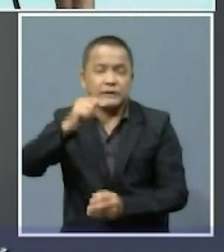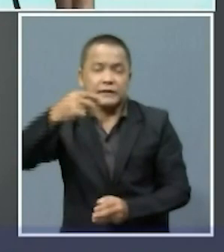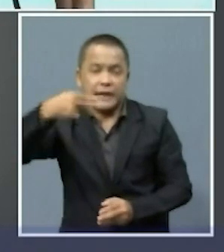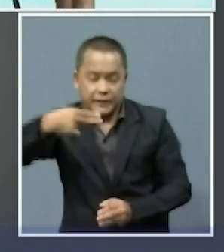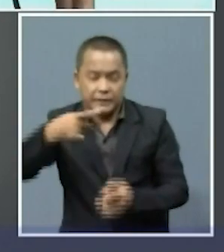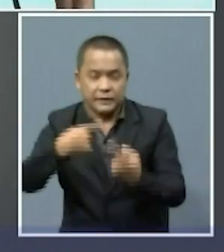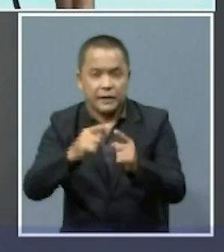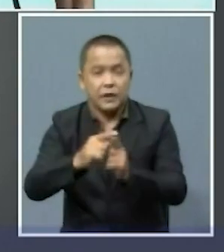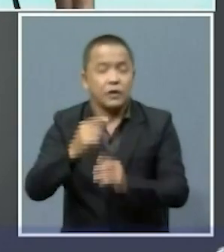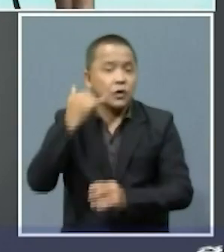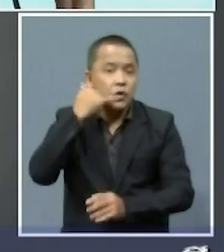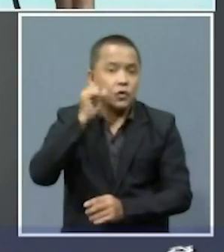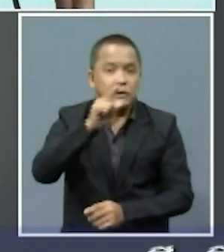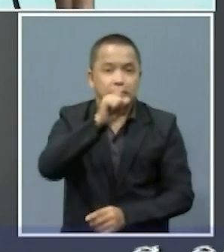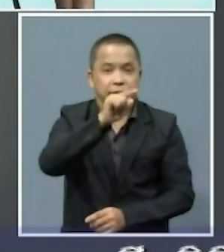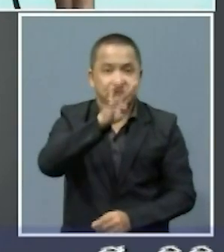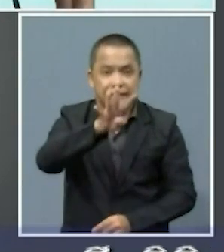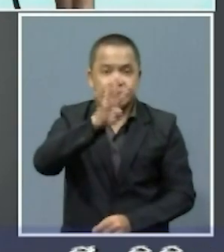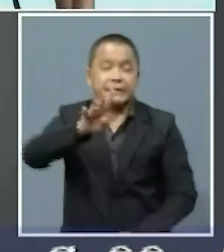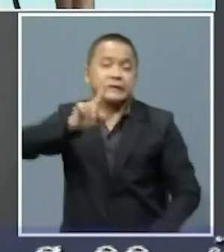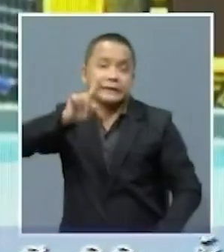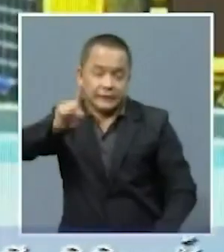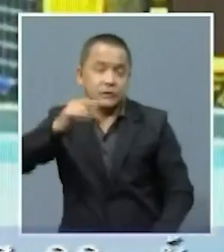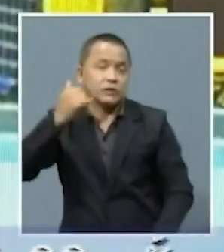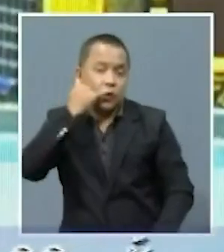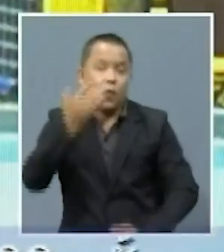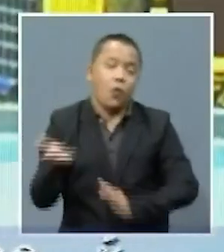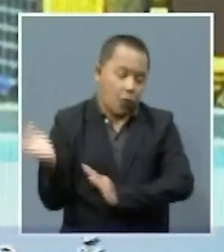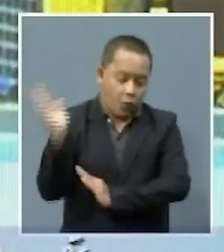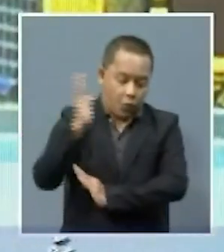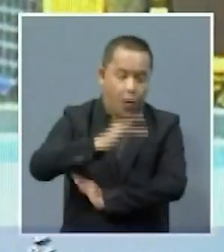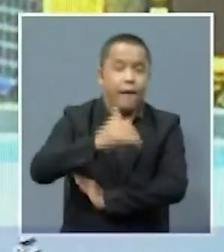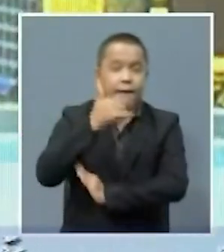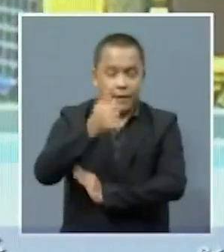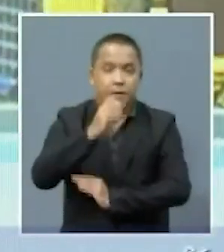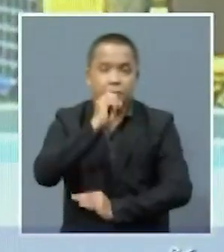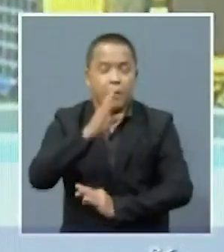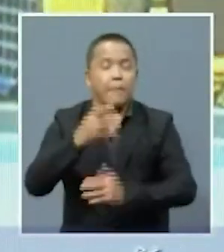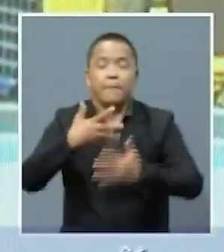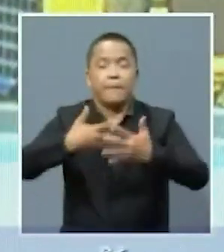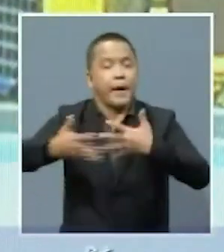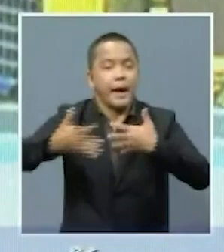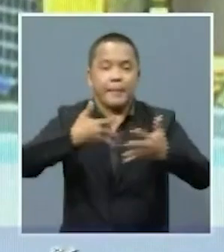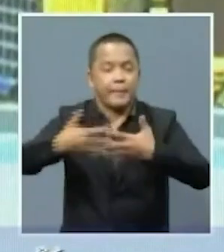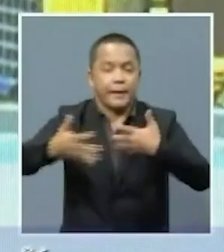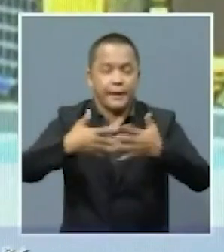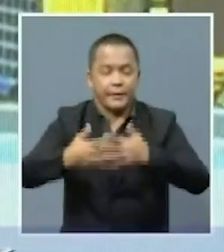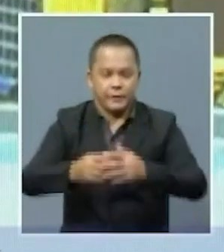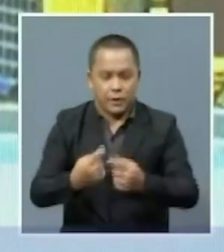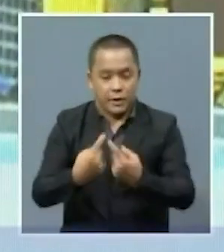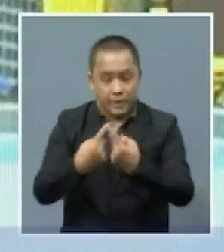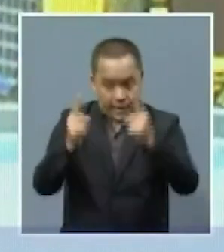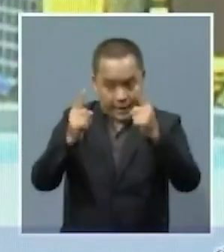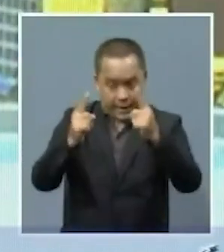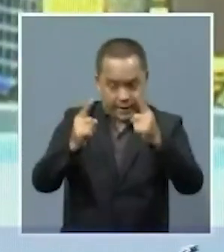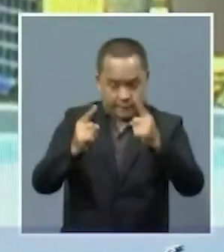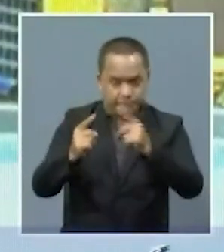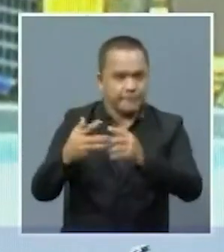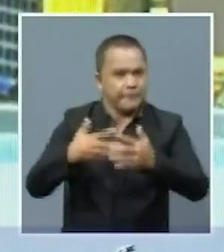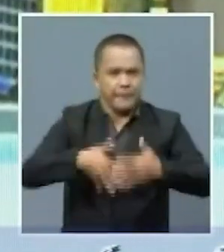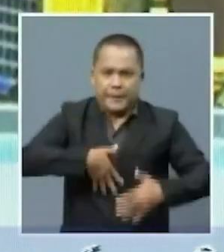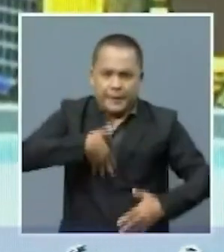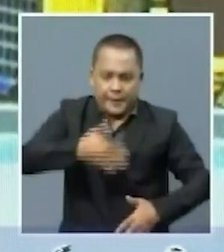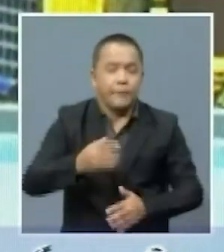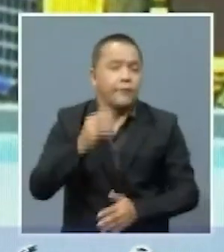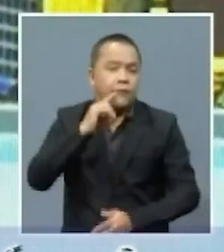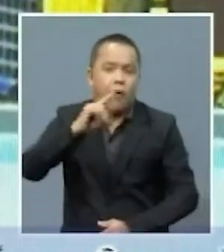www.thaipoliceonline.go.th หรือว่าสายด่วน1441ได้ตลอด24ชั่วโมงต้องบอกว่าไม่เป็นไรการที่เราเอ๊ะหรือแอะเกิดความไม่สบายใจ